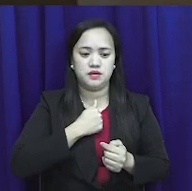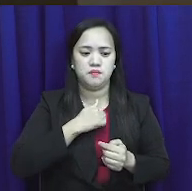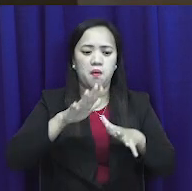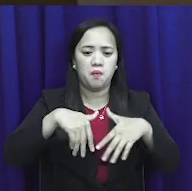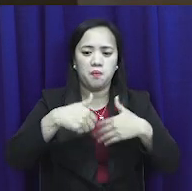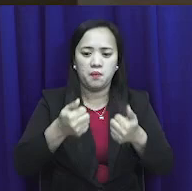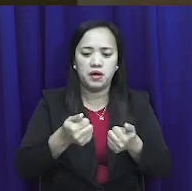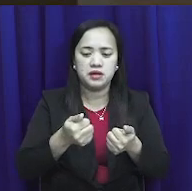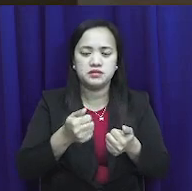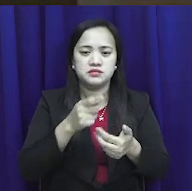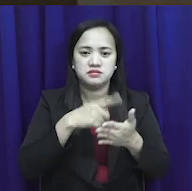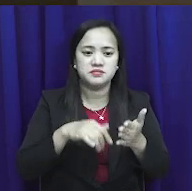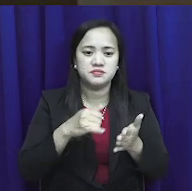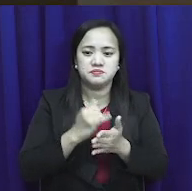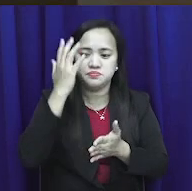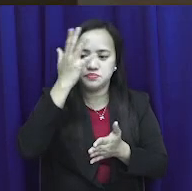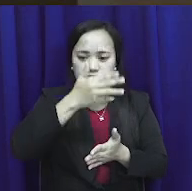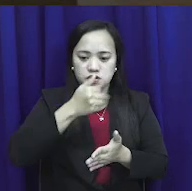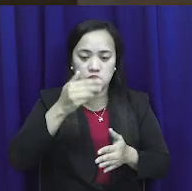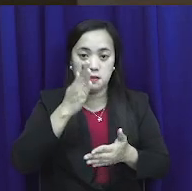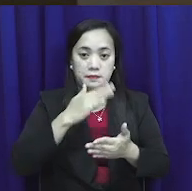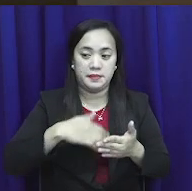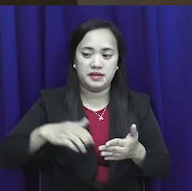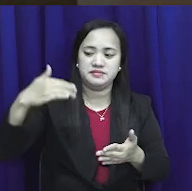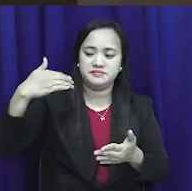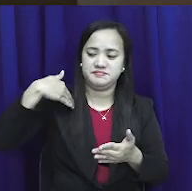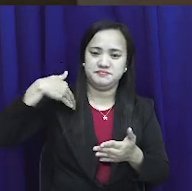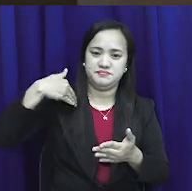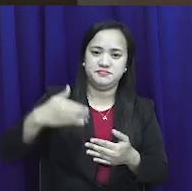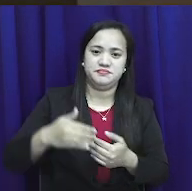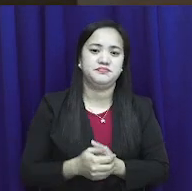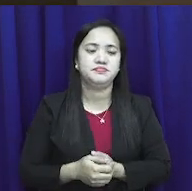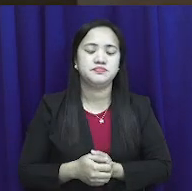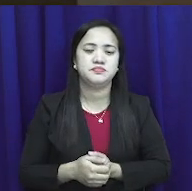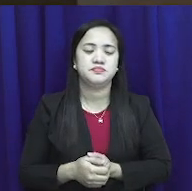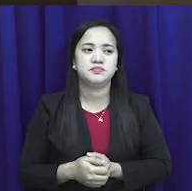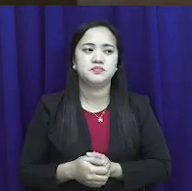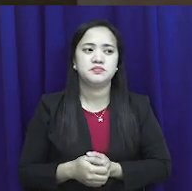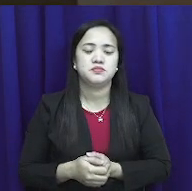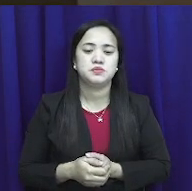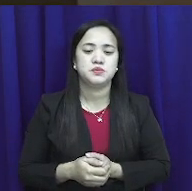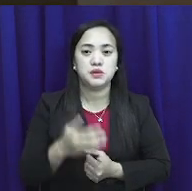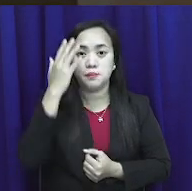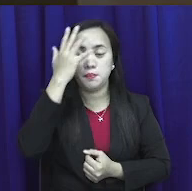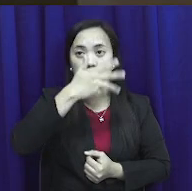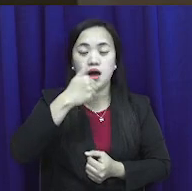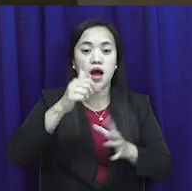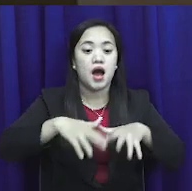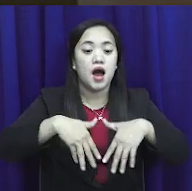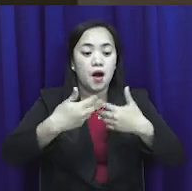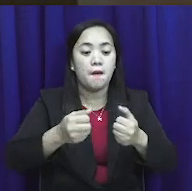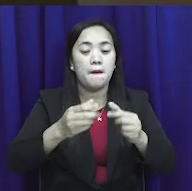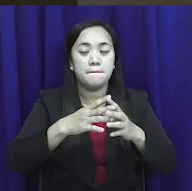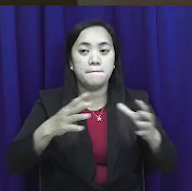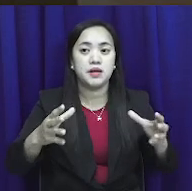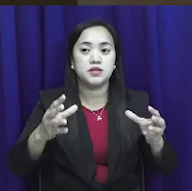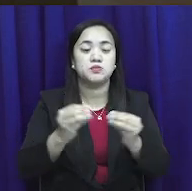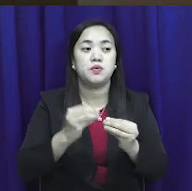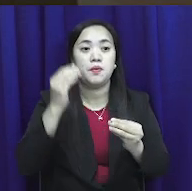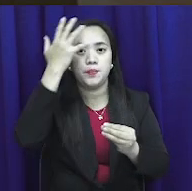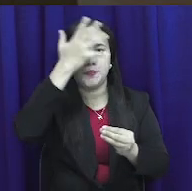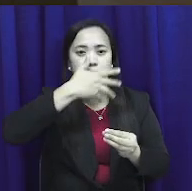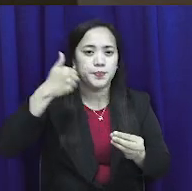siya by her own mhm mm by her own self kumbaga from promoting herself kaya sabi ko nga This is also the